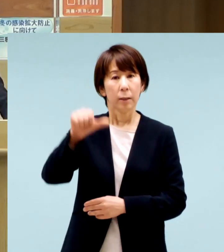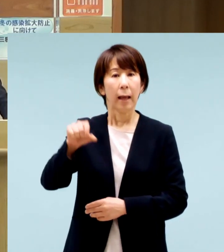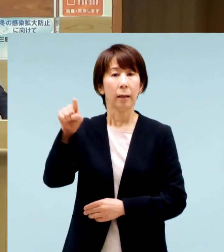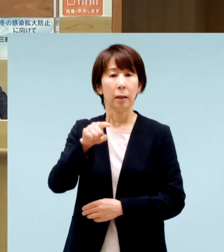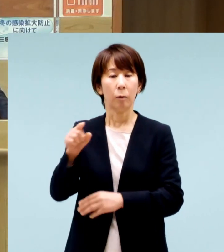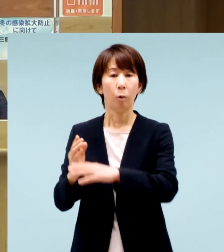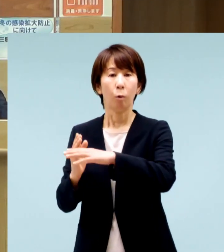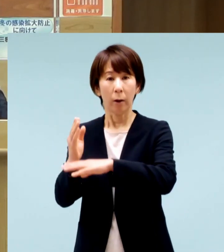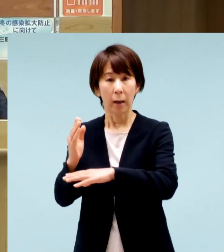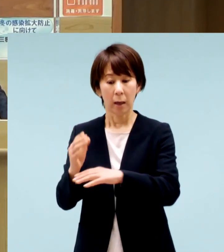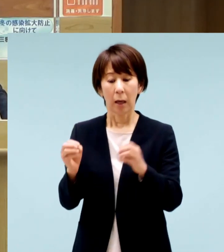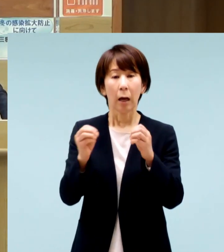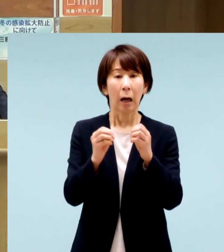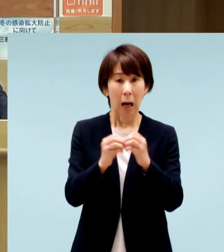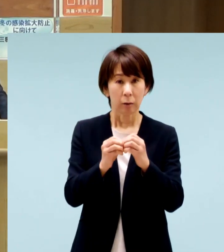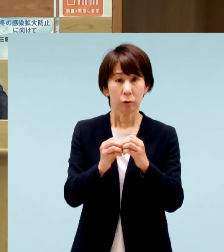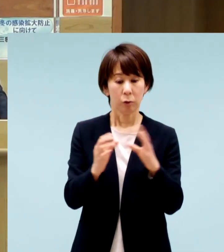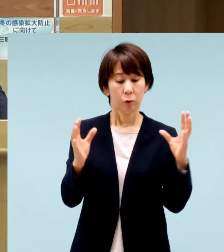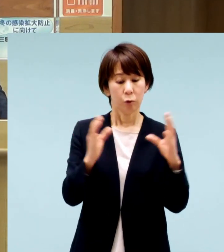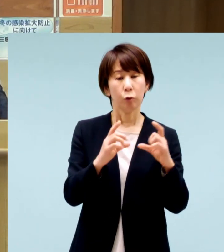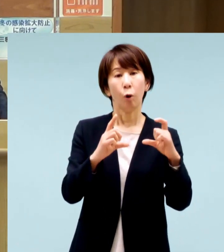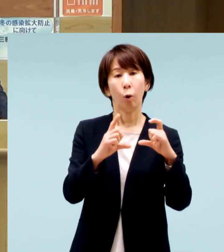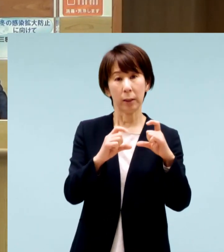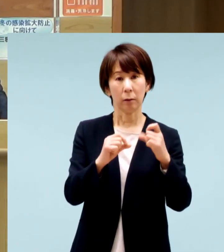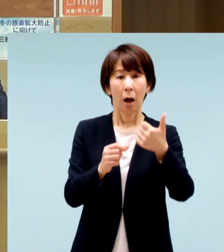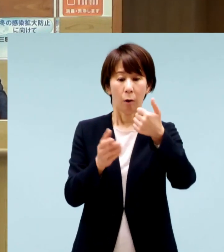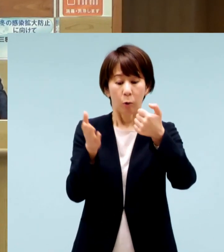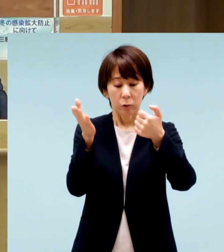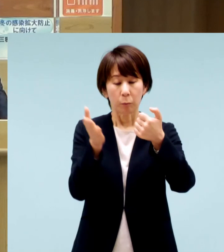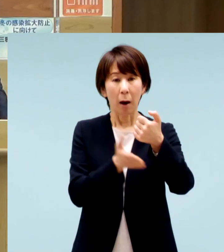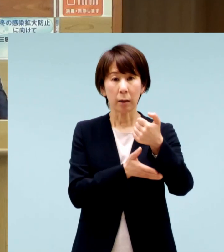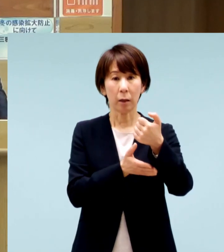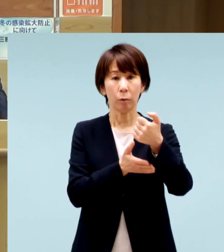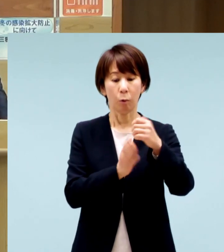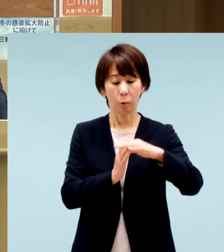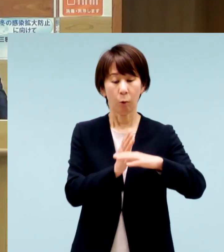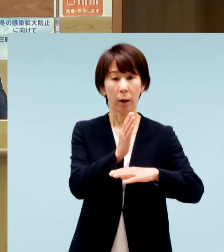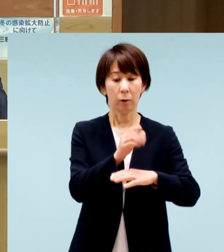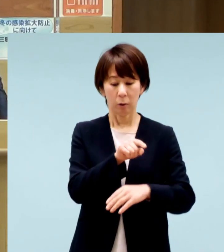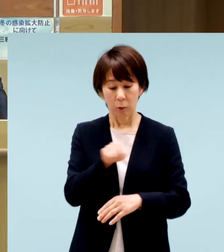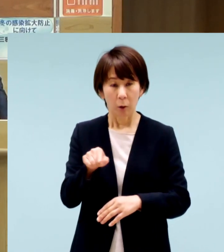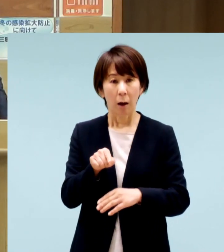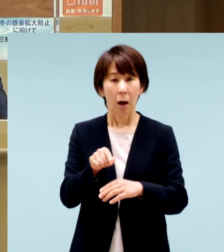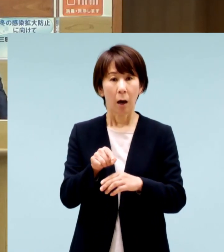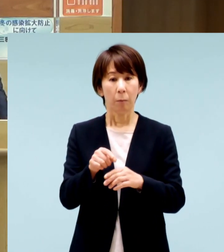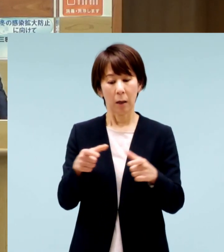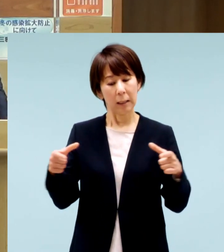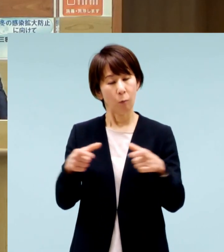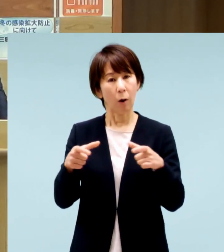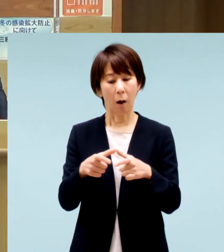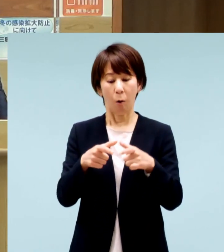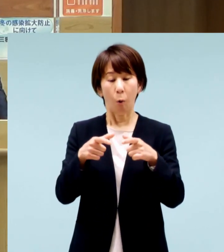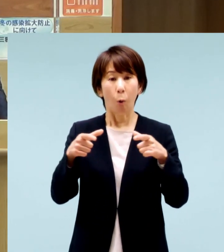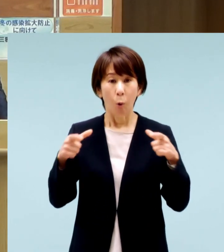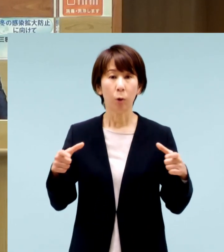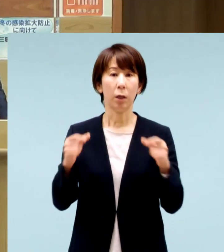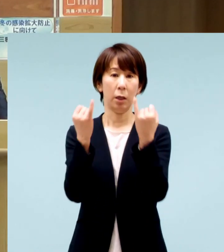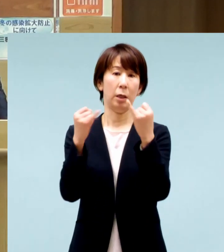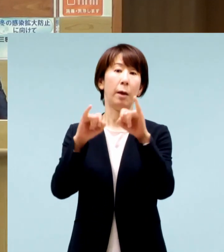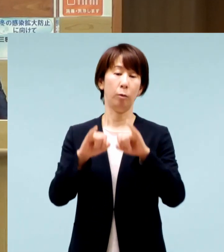率 50% を超えるイベントですから、結構かなり大きなイベントになりますけれども、まあ、そういうイベントにつきまし